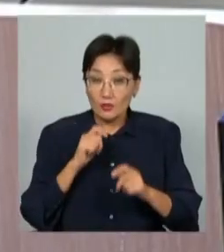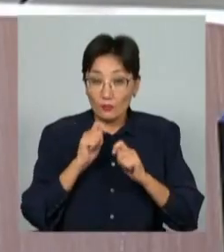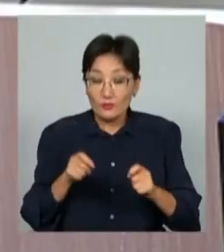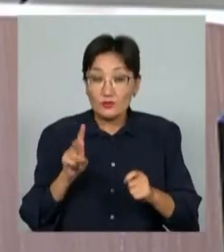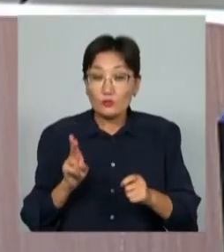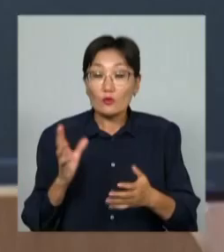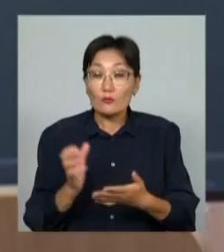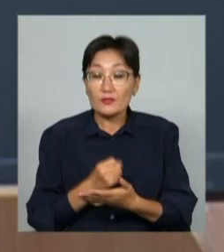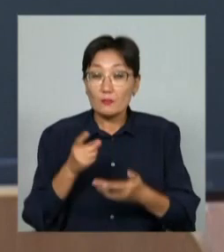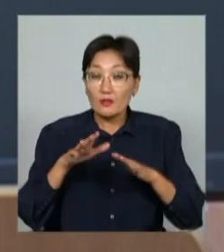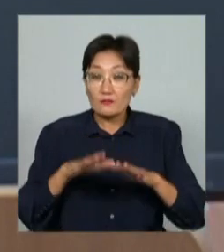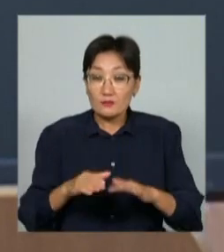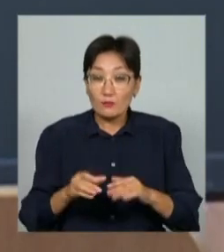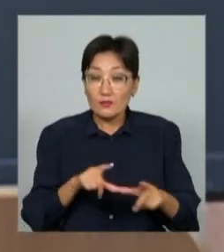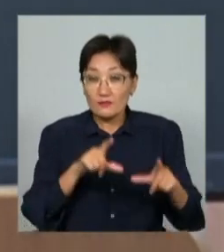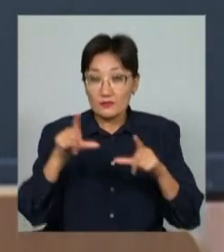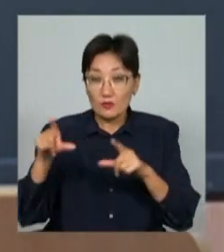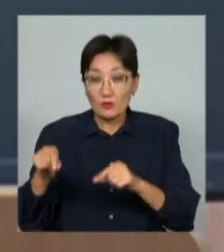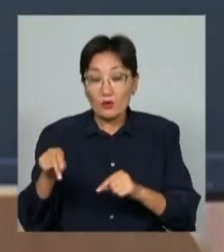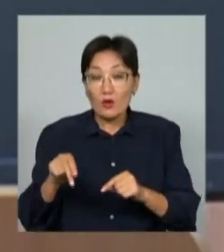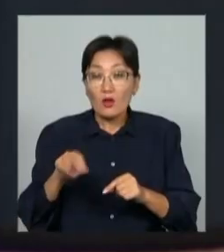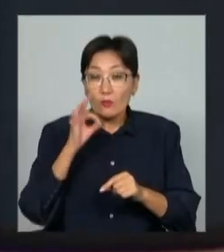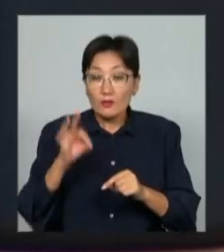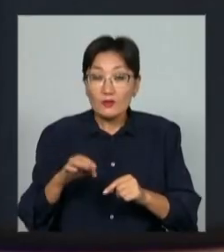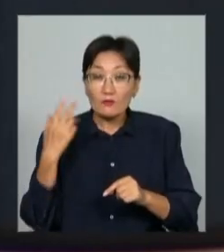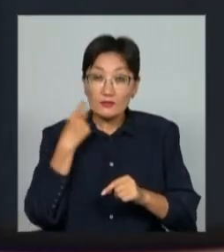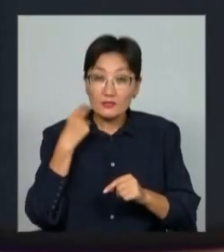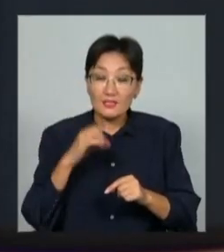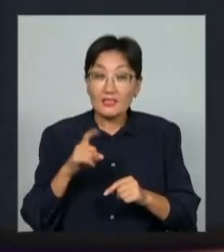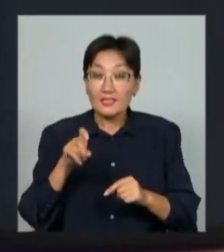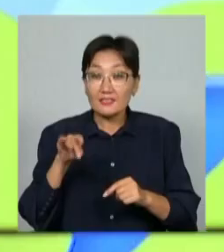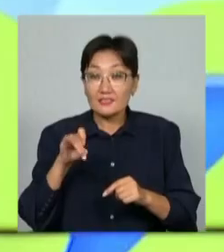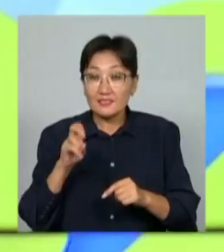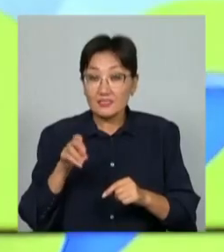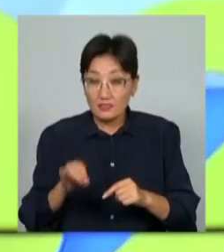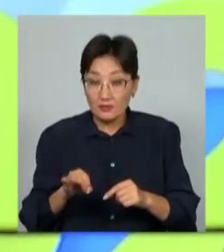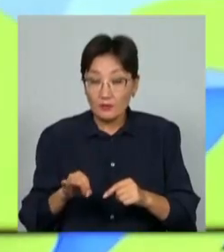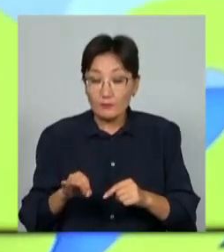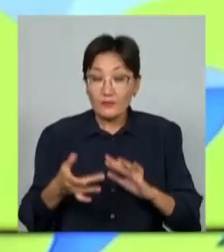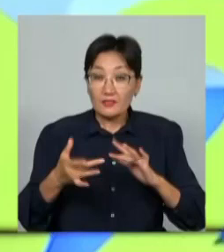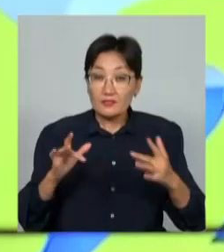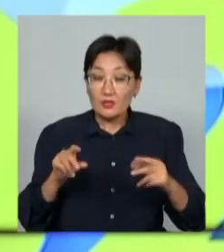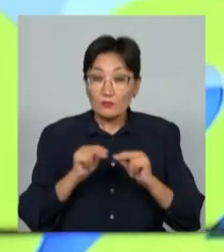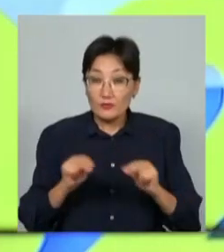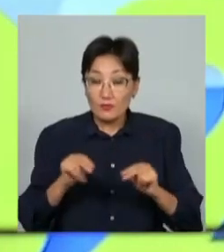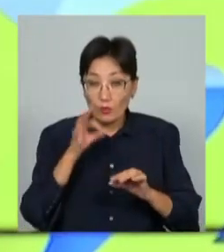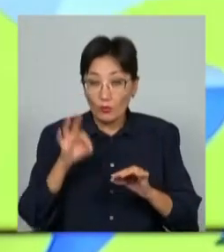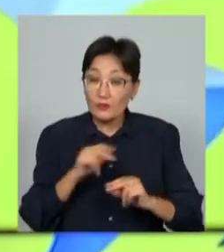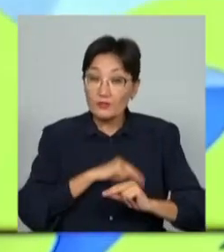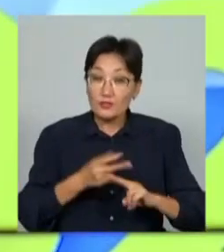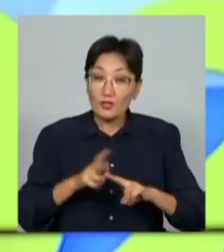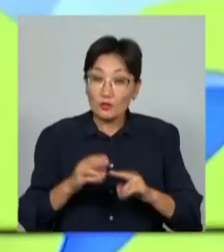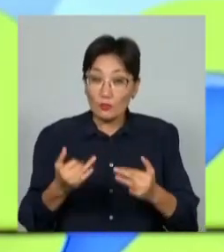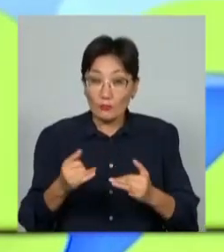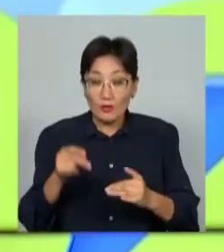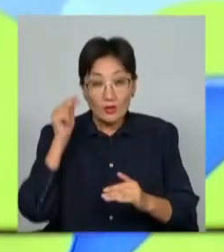кому достанется первое место, поедет на образовательную стажировку в Лондон или Хельсинки. Цифровая педагогика и опыт работы, который мы